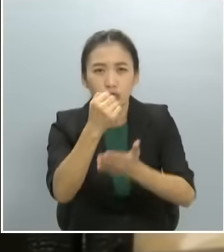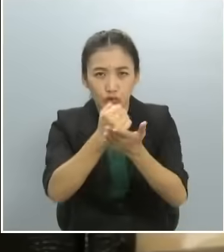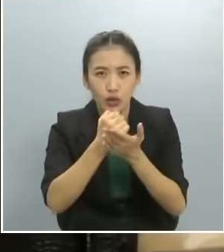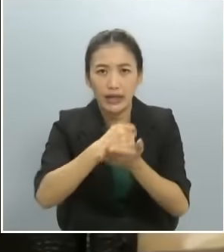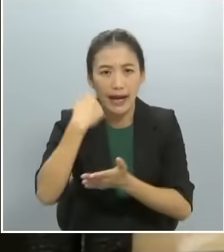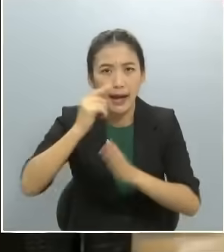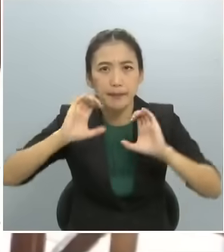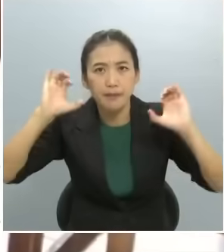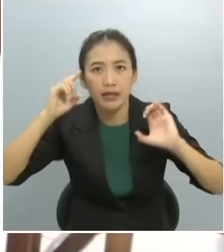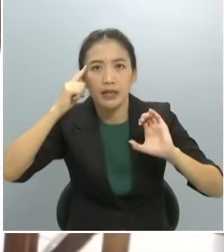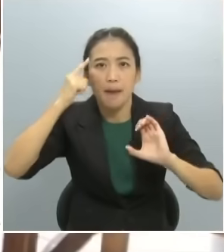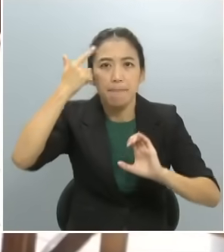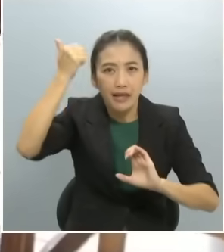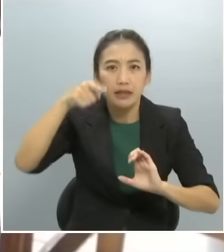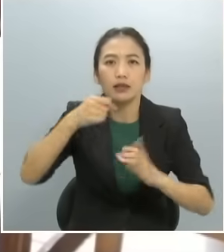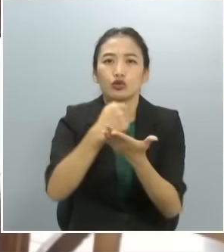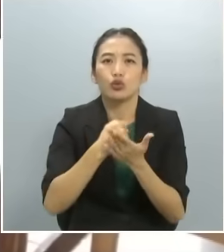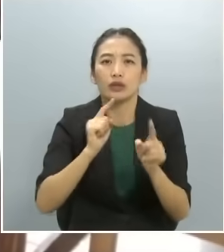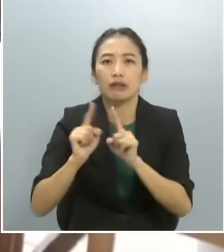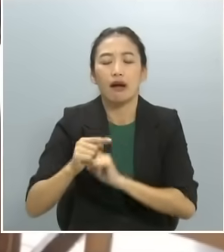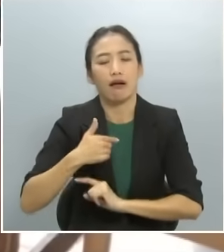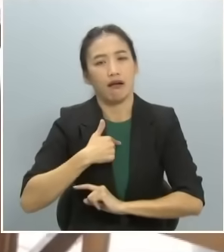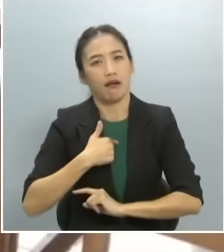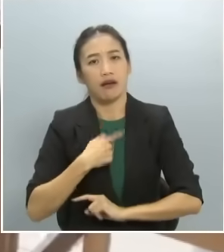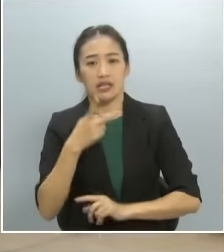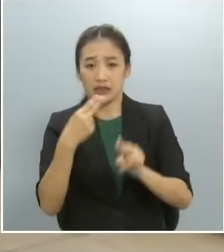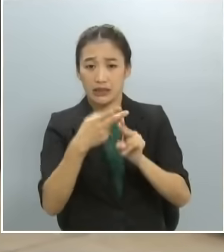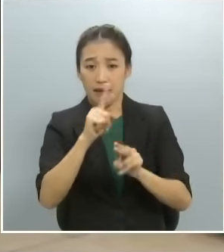ใช้ได้หรือไม่ลองฟังเสียงดูนะฮะ